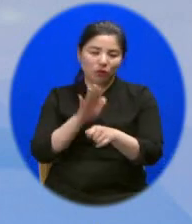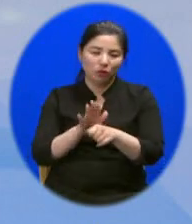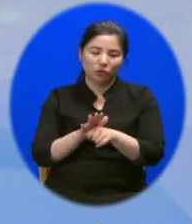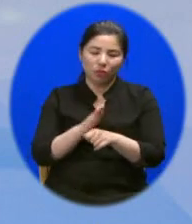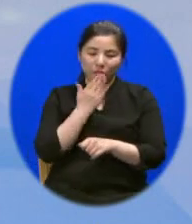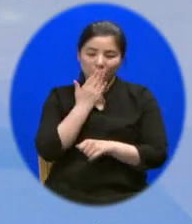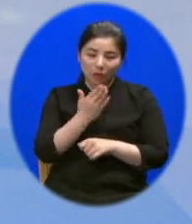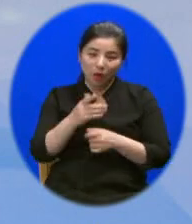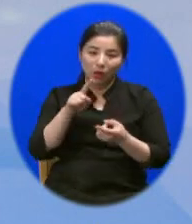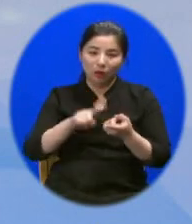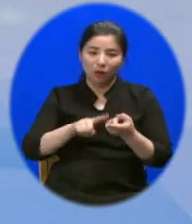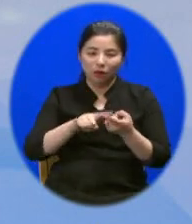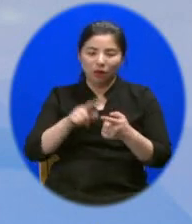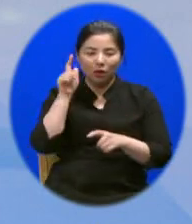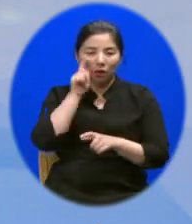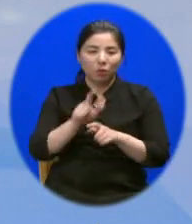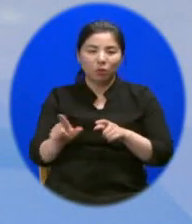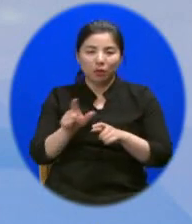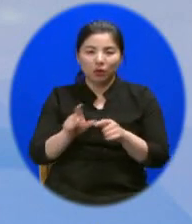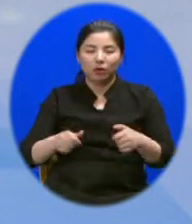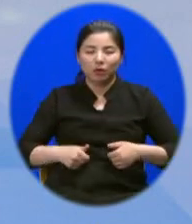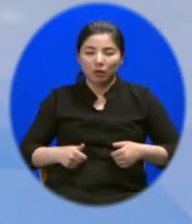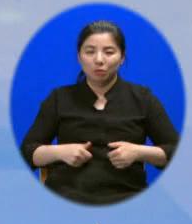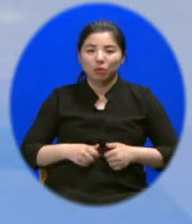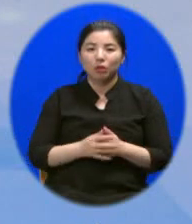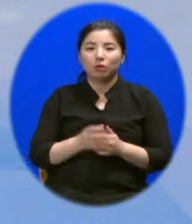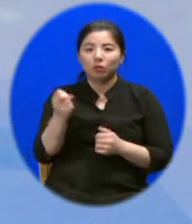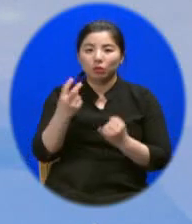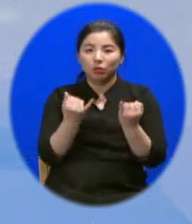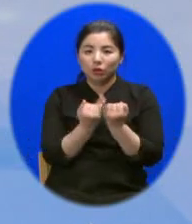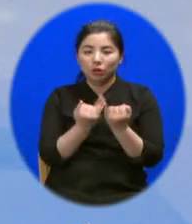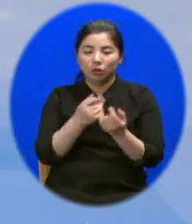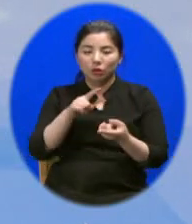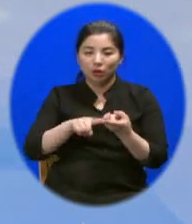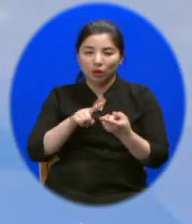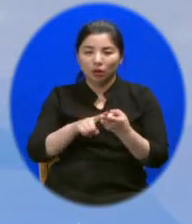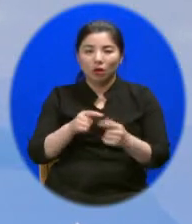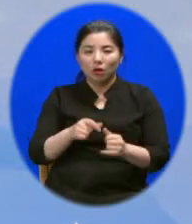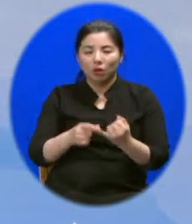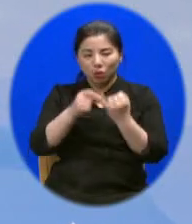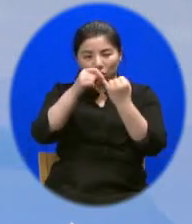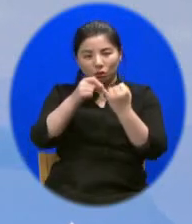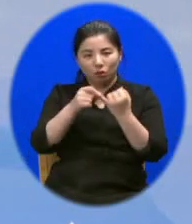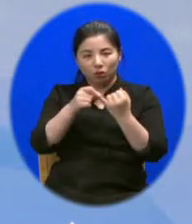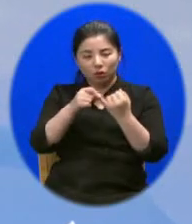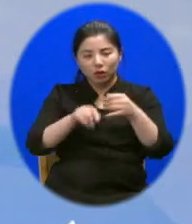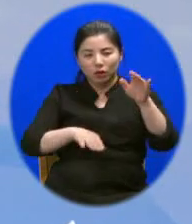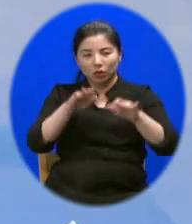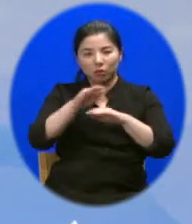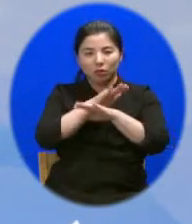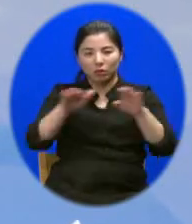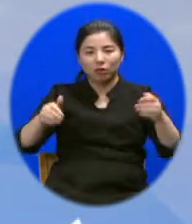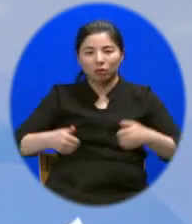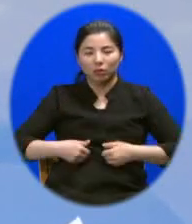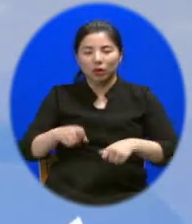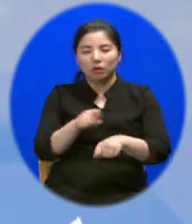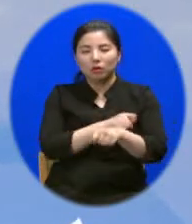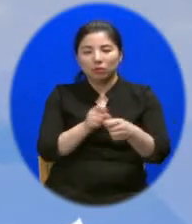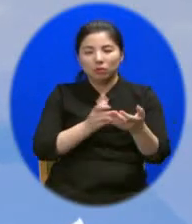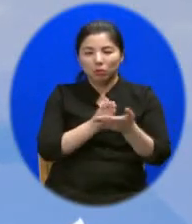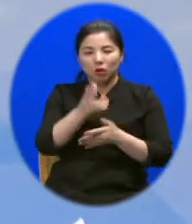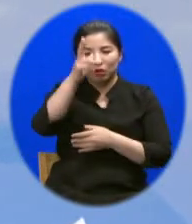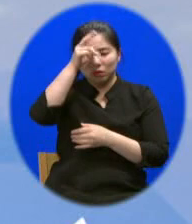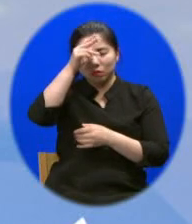것이냐 라는 문제를 고민을 해야 되구요 그 다음에 여성에 대한 고용 차별 해소 시켜야 됩니다 특정 직종 뭐